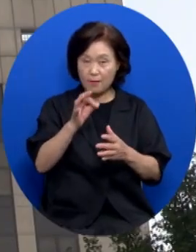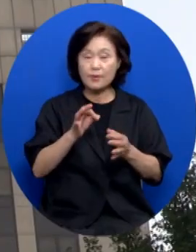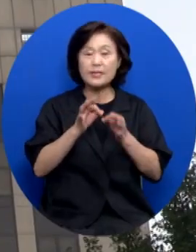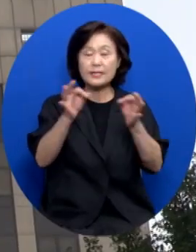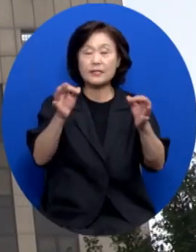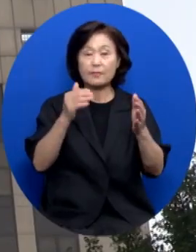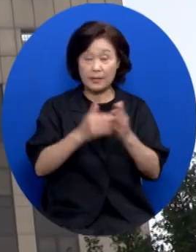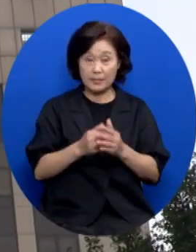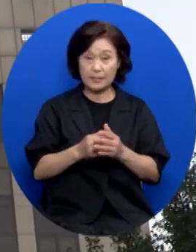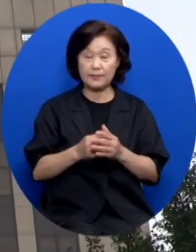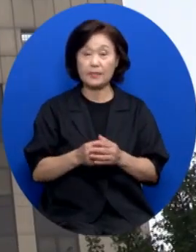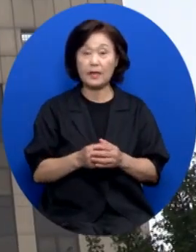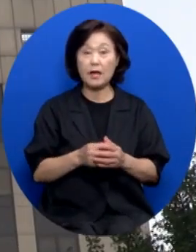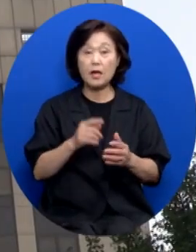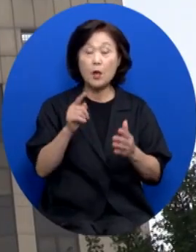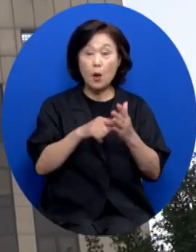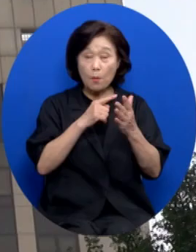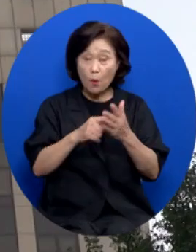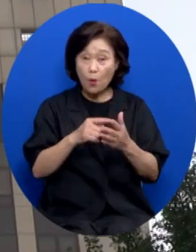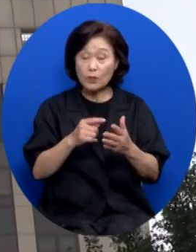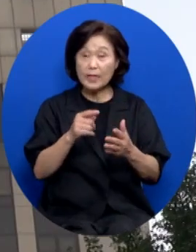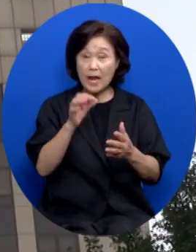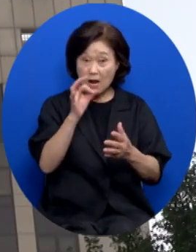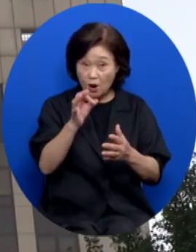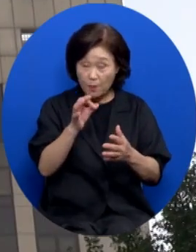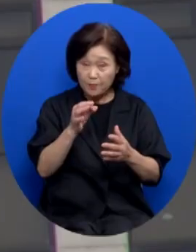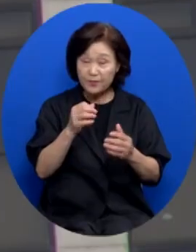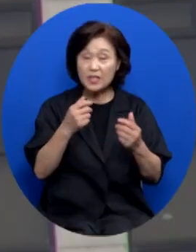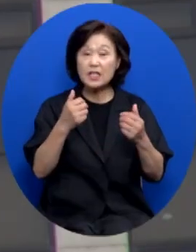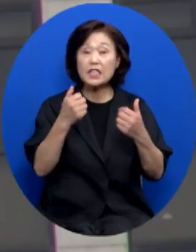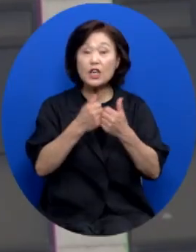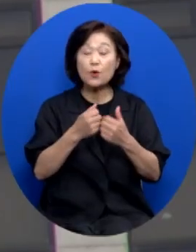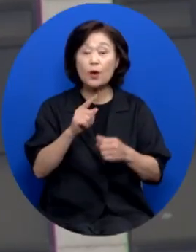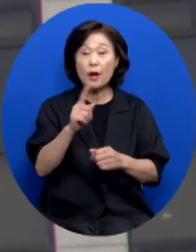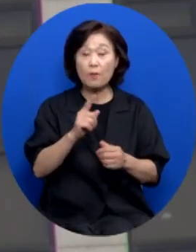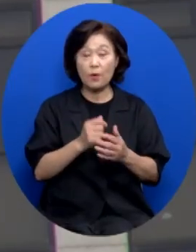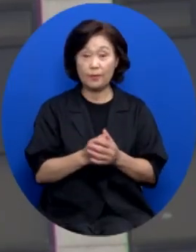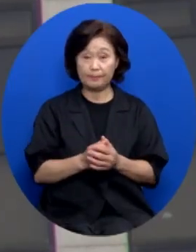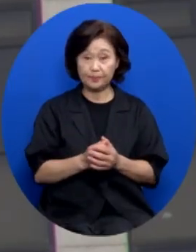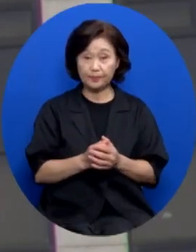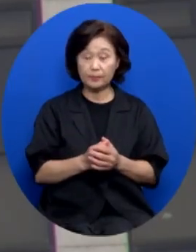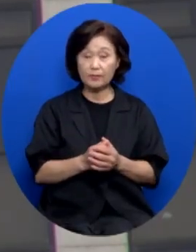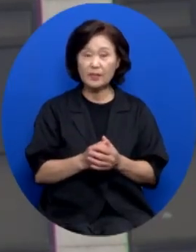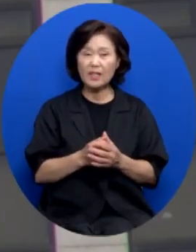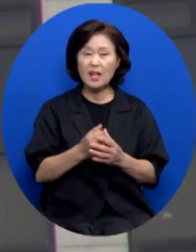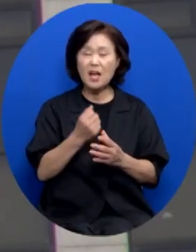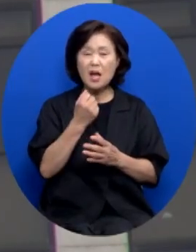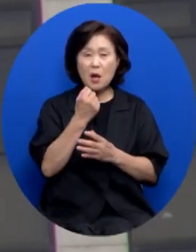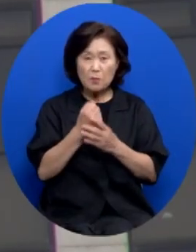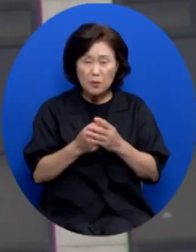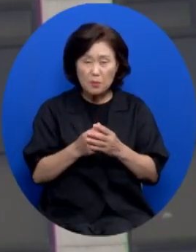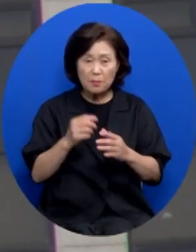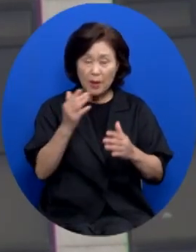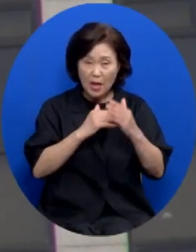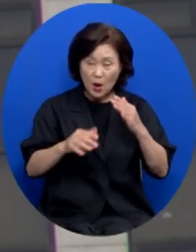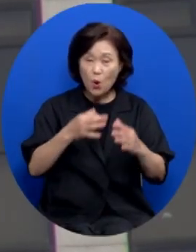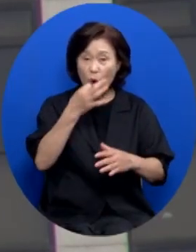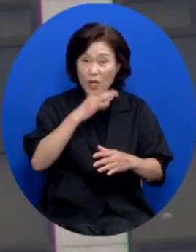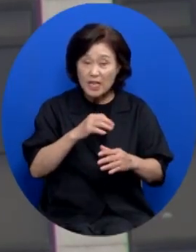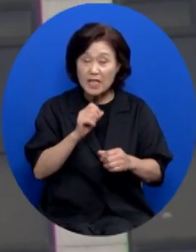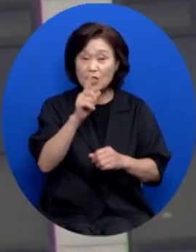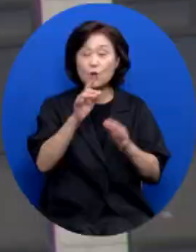권익위는 올해 2분기 보상심의위원회 심의 의결과 전원위원회의 결정을 통해 부패 공익 신고자